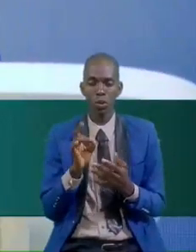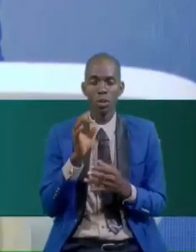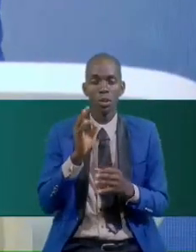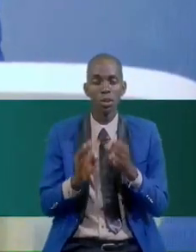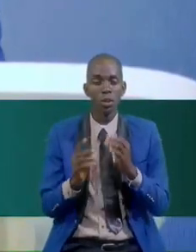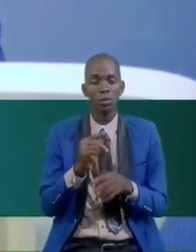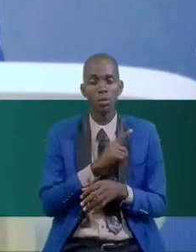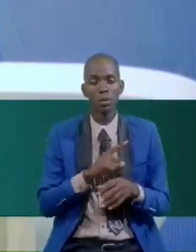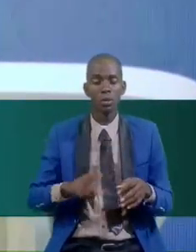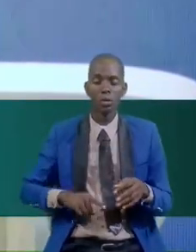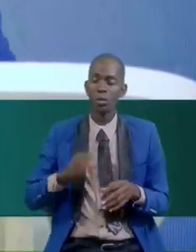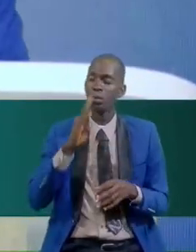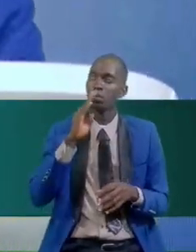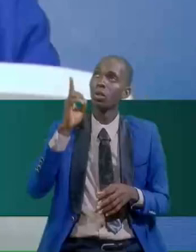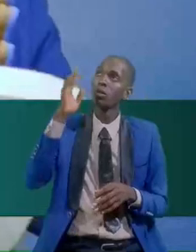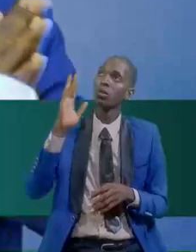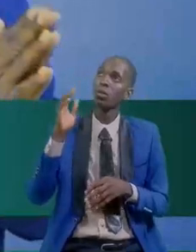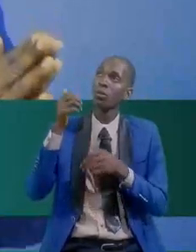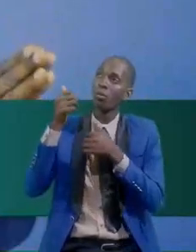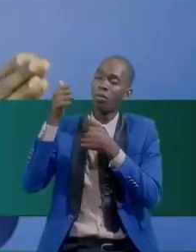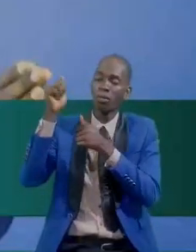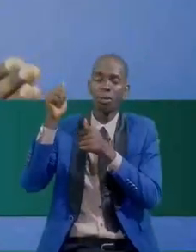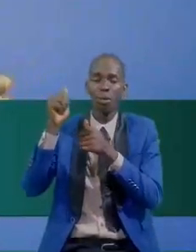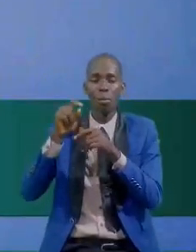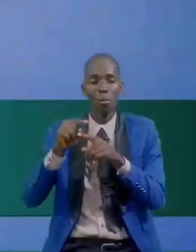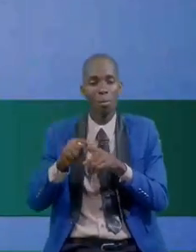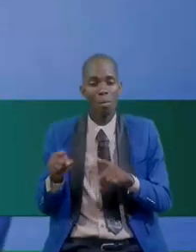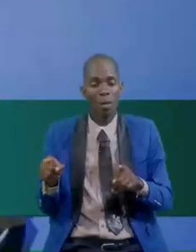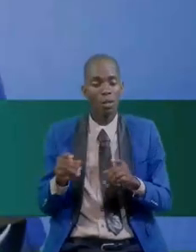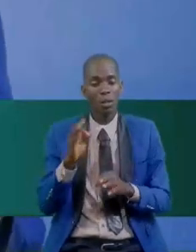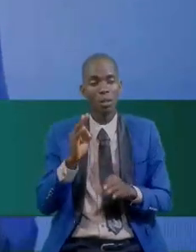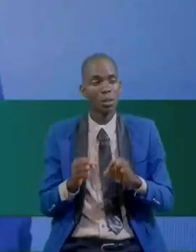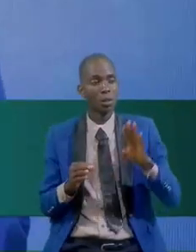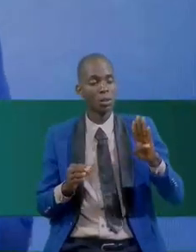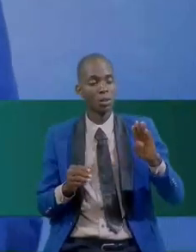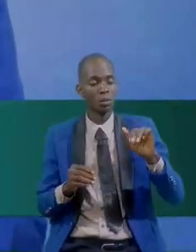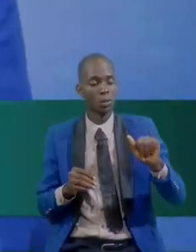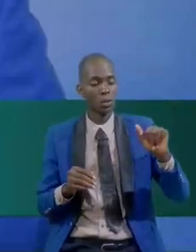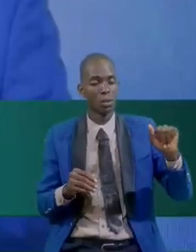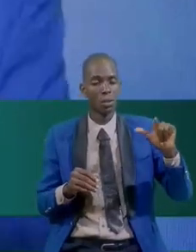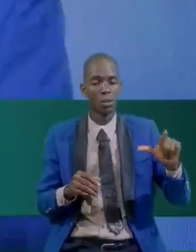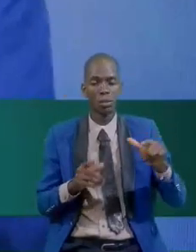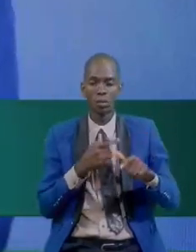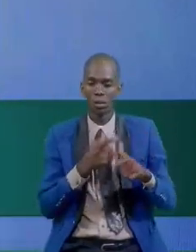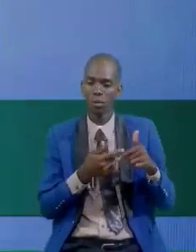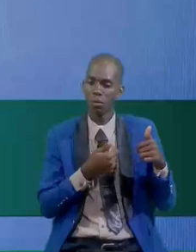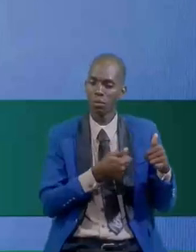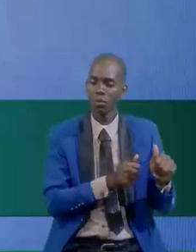Dieu, allez après lui. Si c'est Baal, allez après lui.